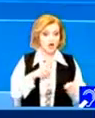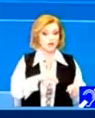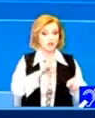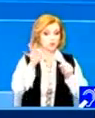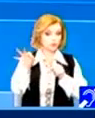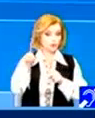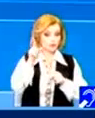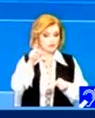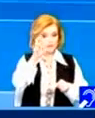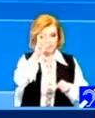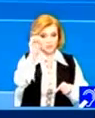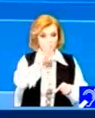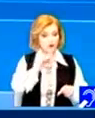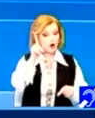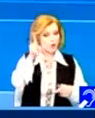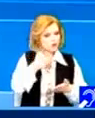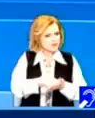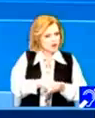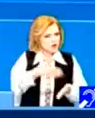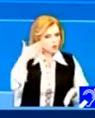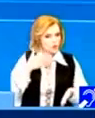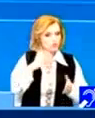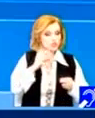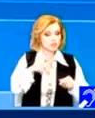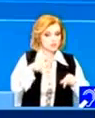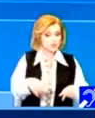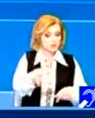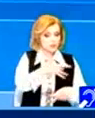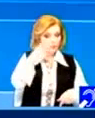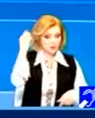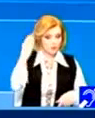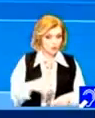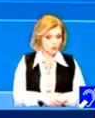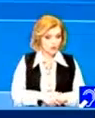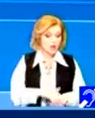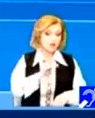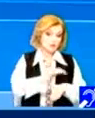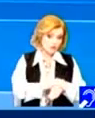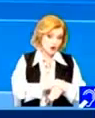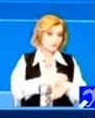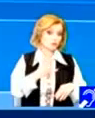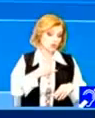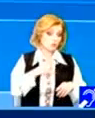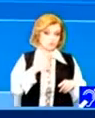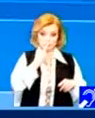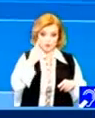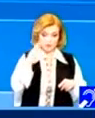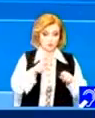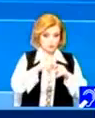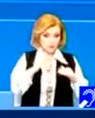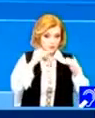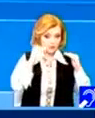țările europene, acolo unde țigările sunt cu mult mai scumpe decât în Republica Moldova. De fapt, și la noi de curând s-au majorat